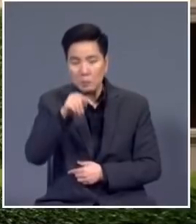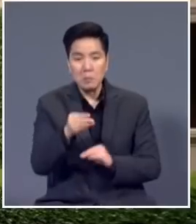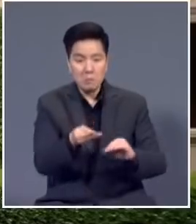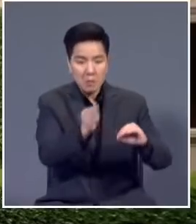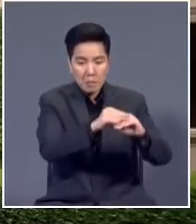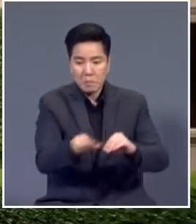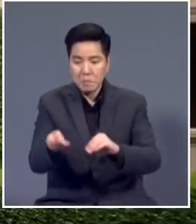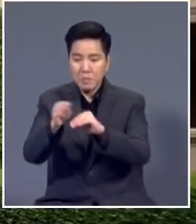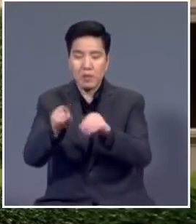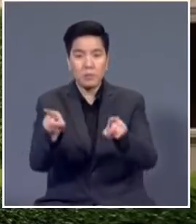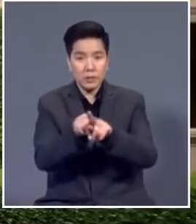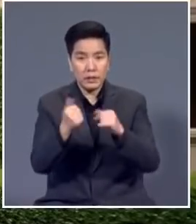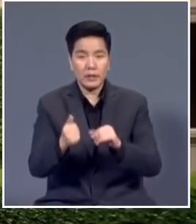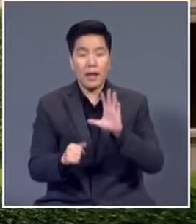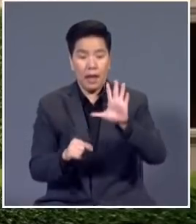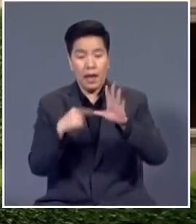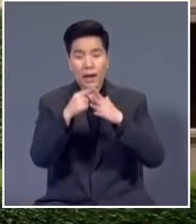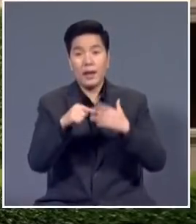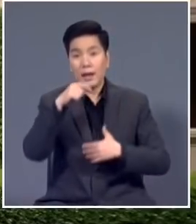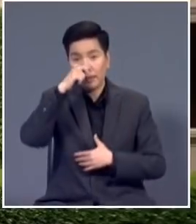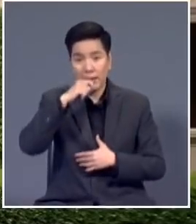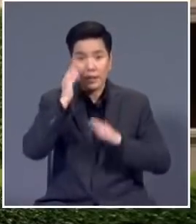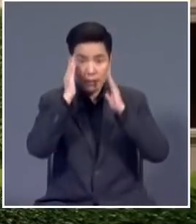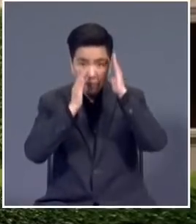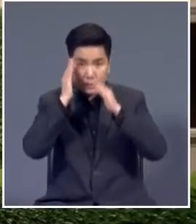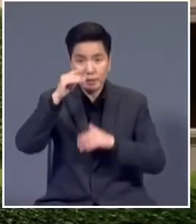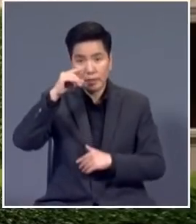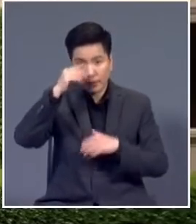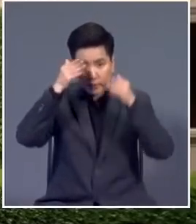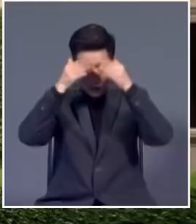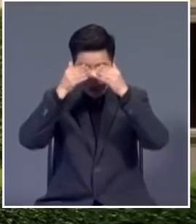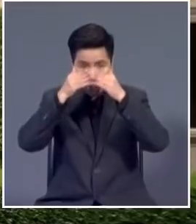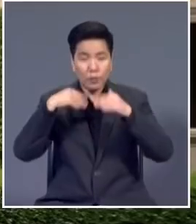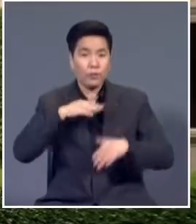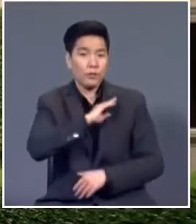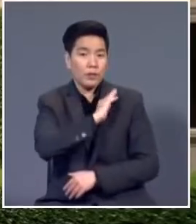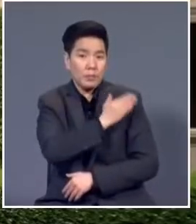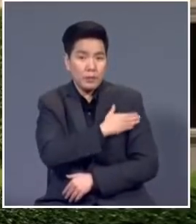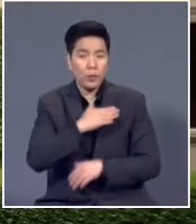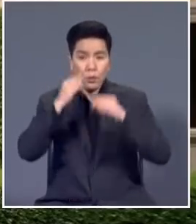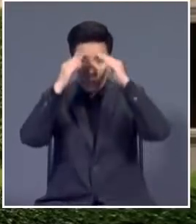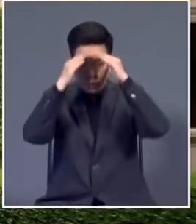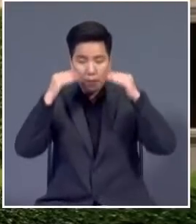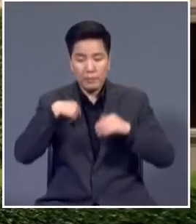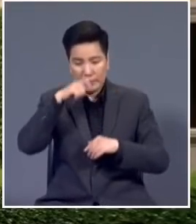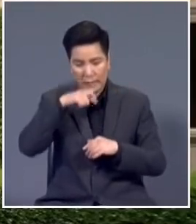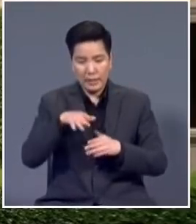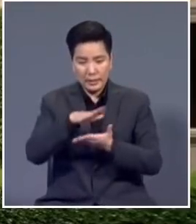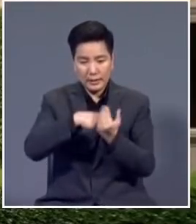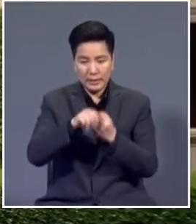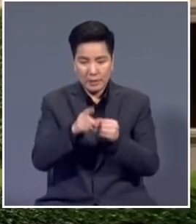ญรวมถึง5ประเทศอาเซียนได้แก่ไทยมาเลเซียอินโดนีเซียฟิลิปปินส์และเวียดนามคาดว่าจะขยายตัวได้ดีขึ้